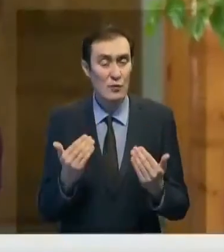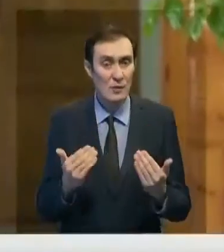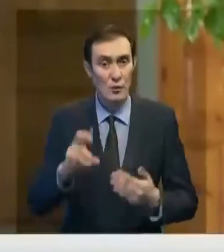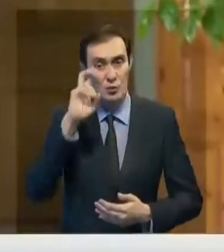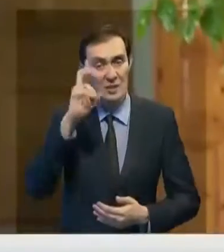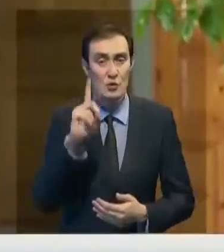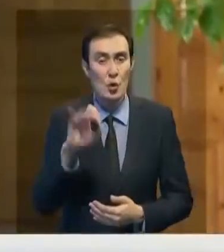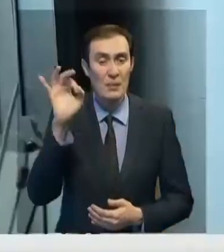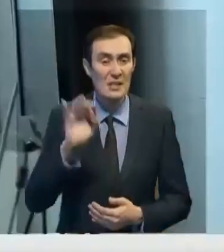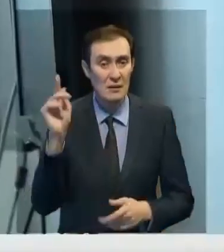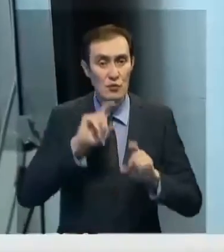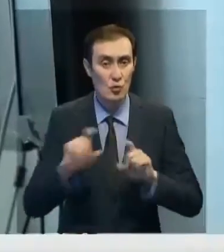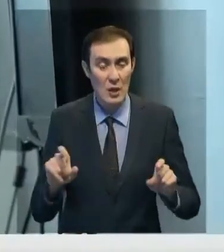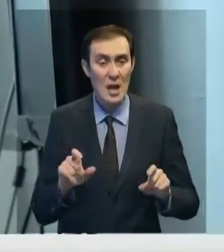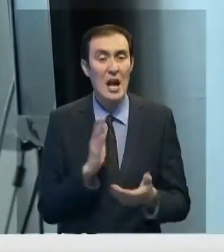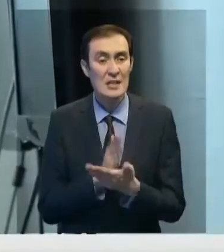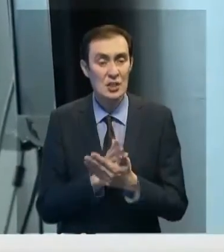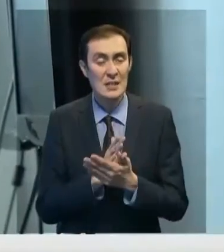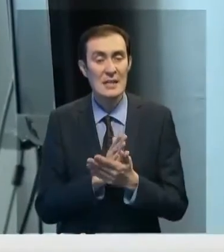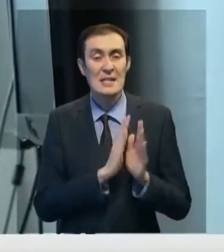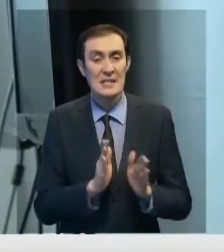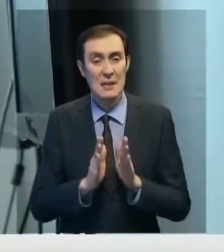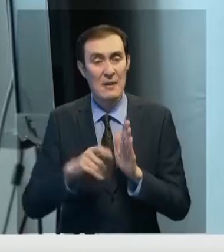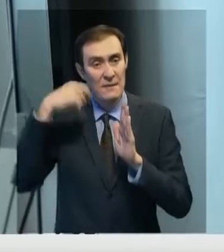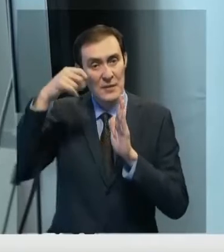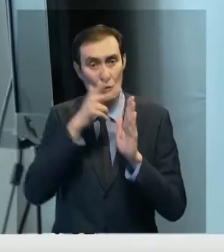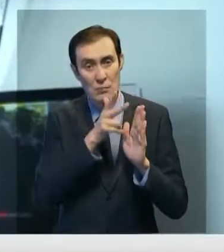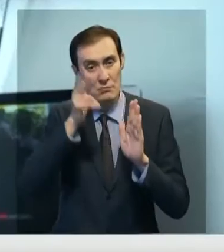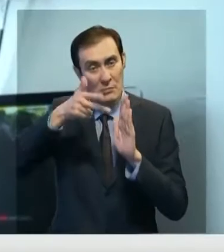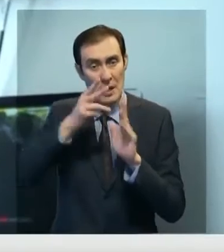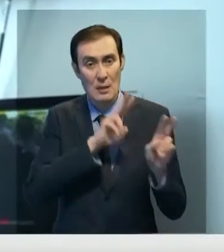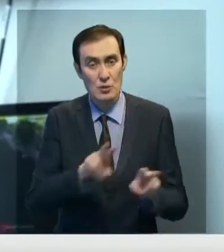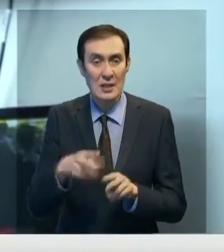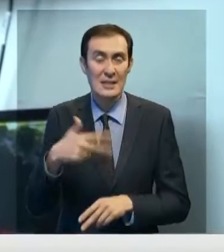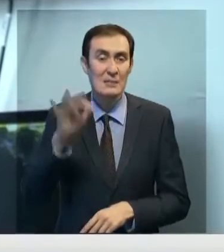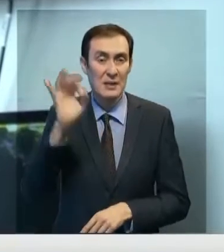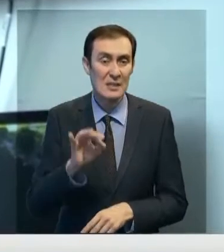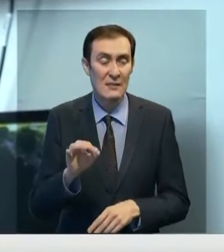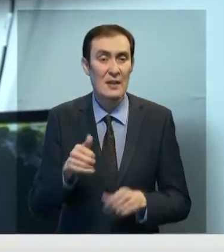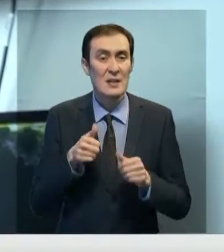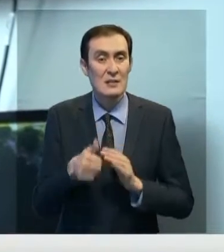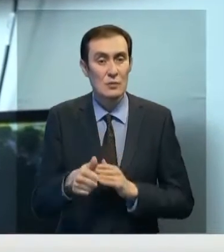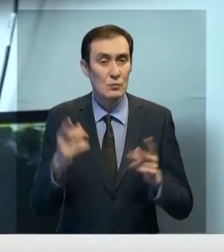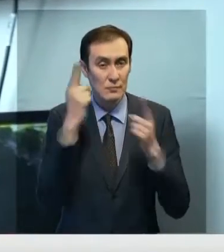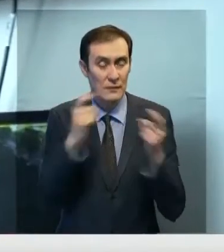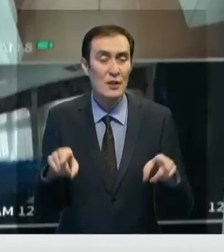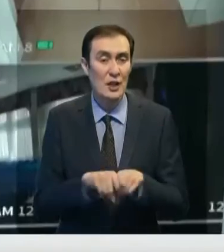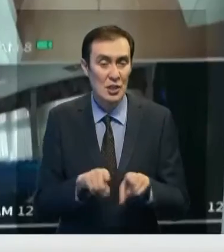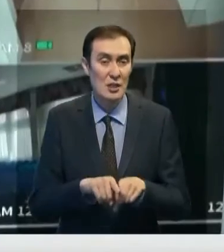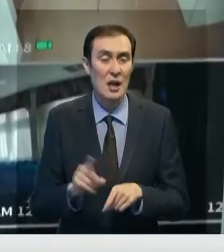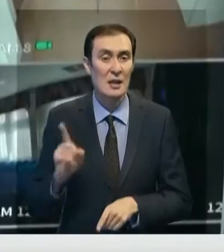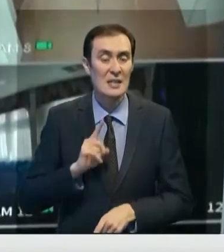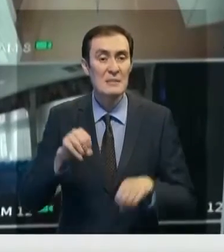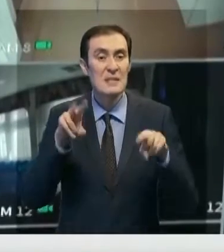в стране 100% школ оснащены системой видеонаблюдения, 30% тревожными кнопками и столько же учебных заведений